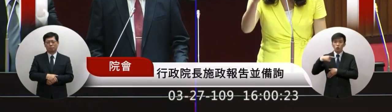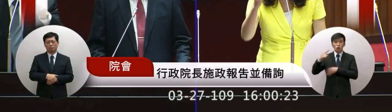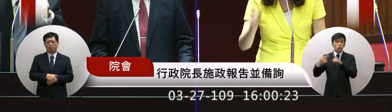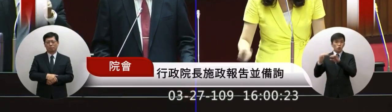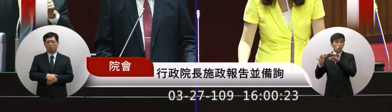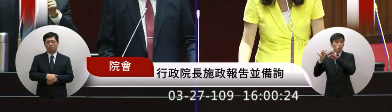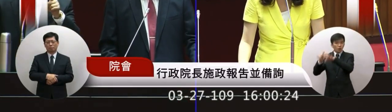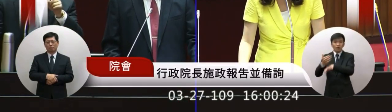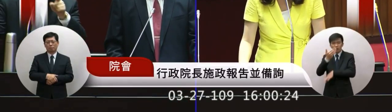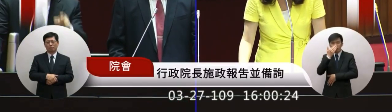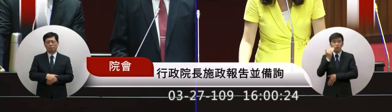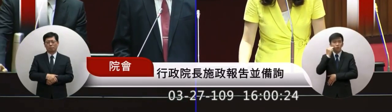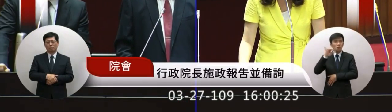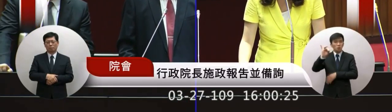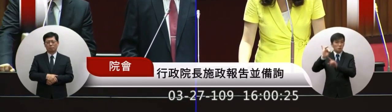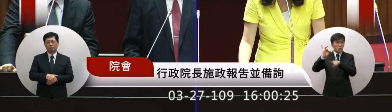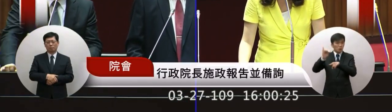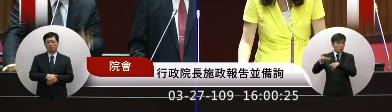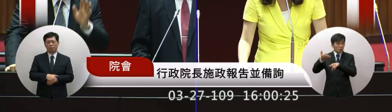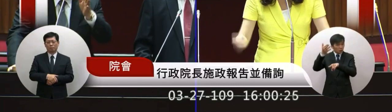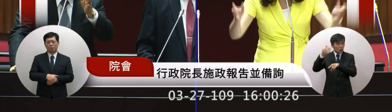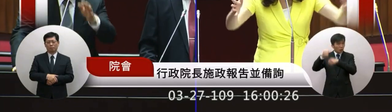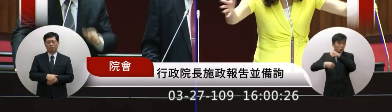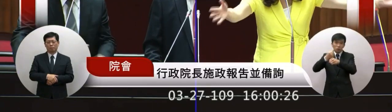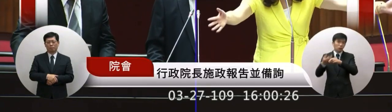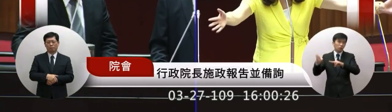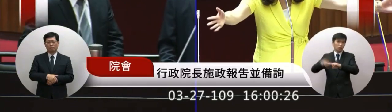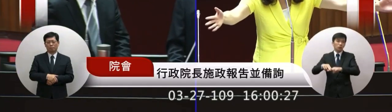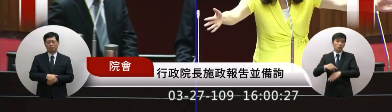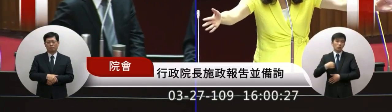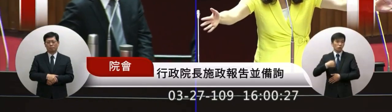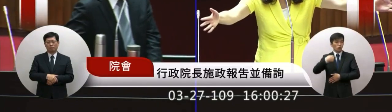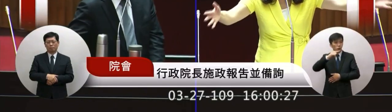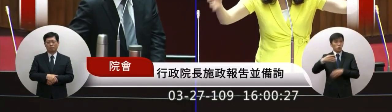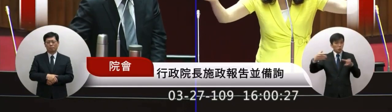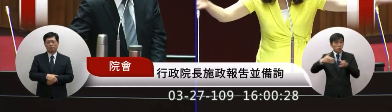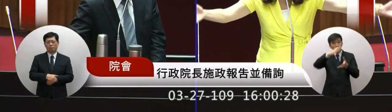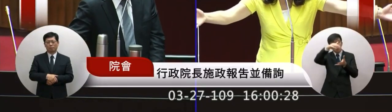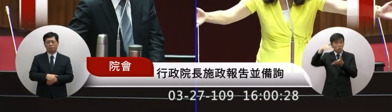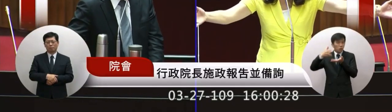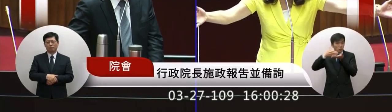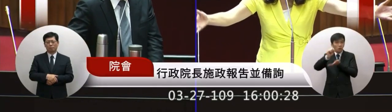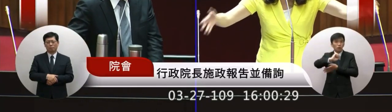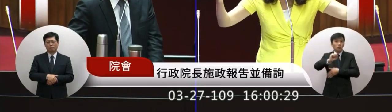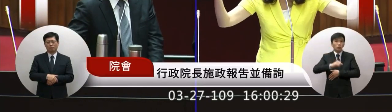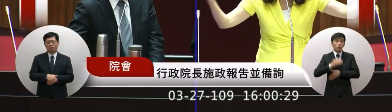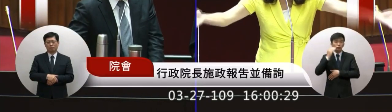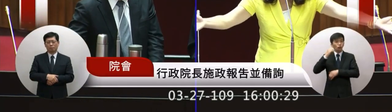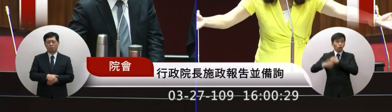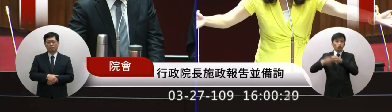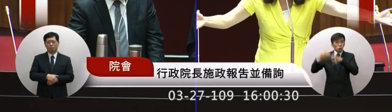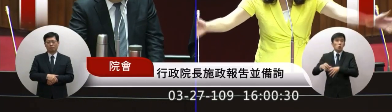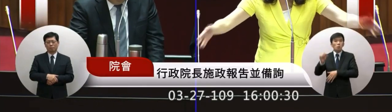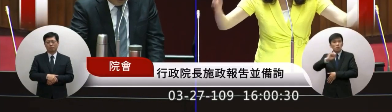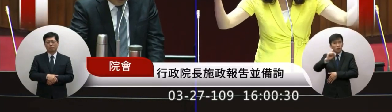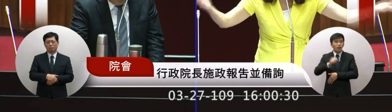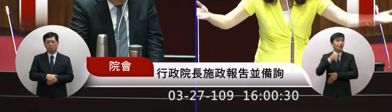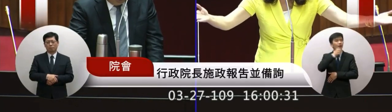啊，啊一百人的聚会得爱取消啊呢，啊我嘛袂使聚餐啊，我嘛袂使办活动，我嘛袂使办